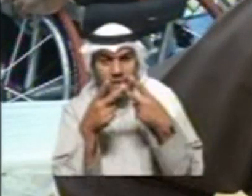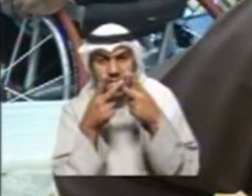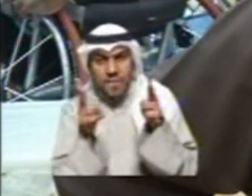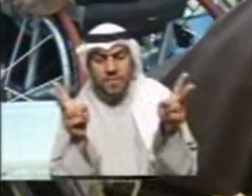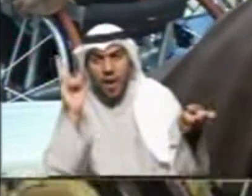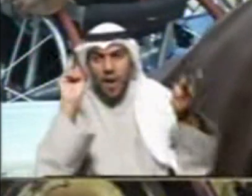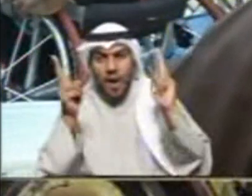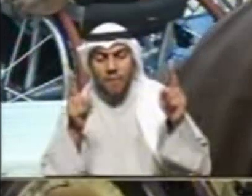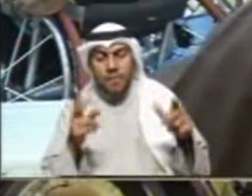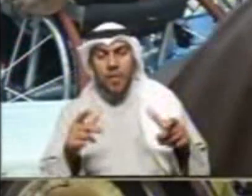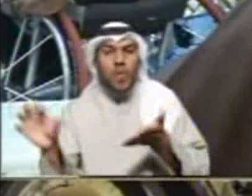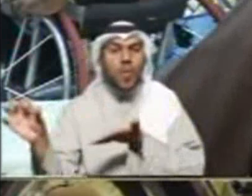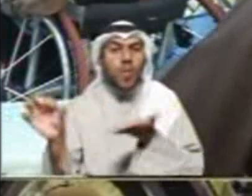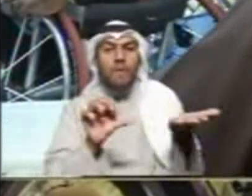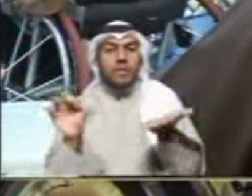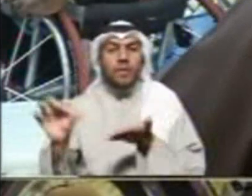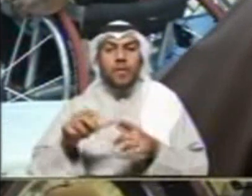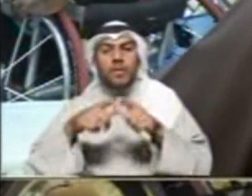بحضور الوفود المشاركة وكان